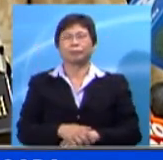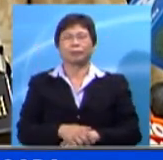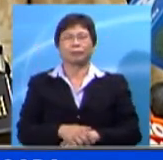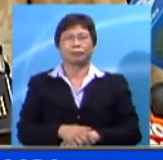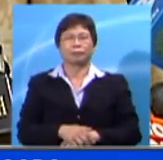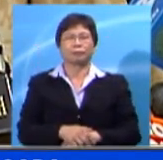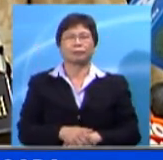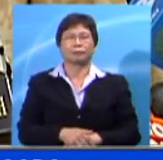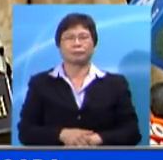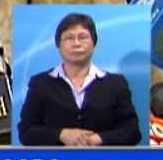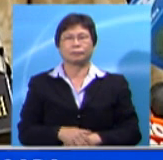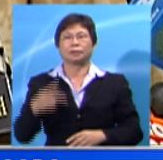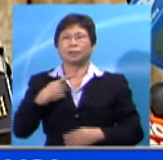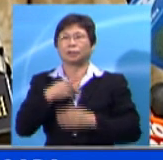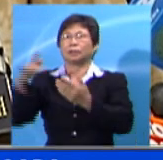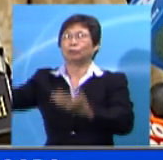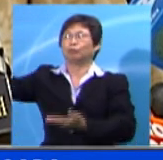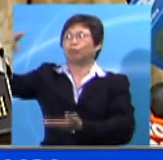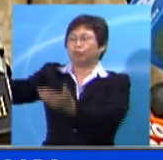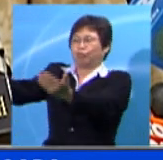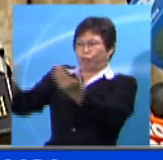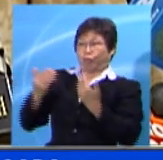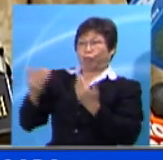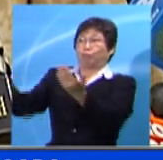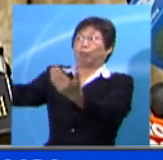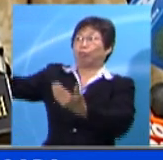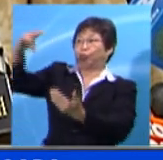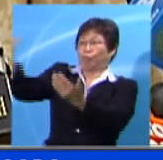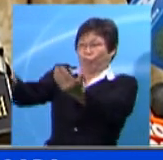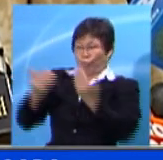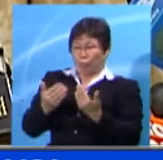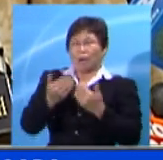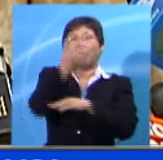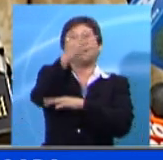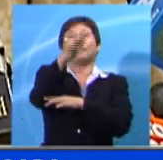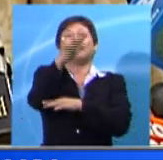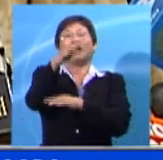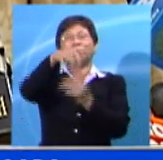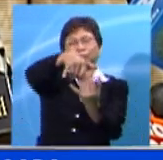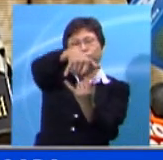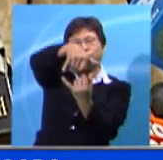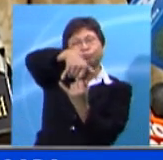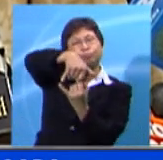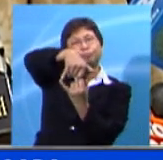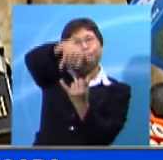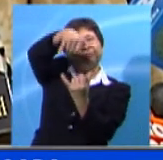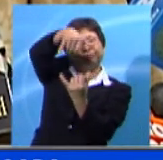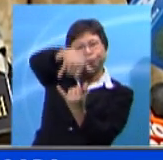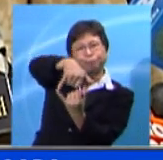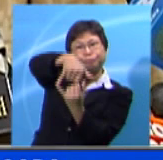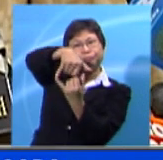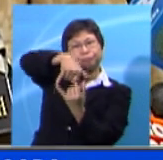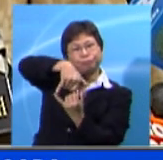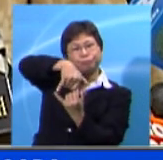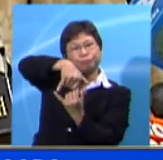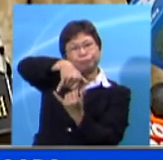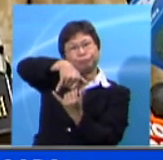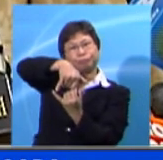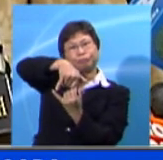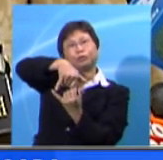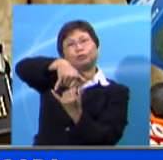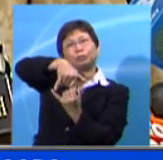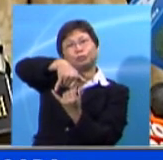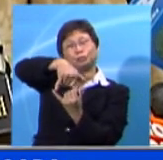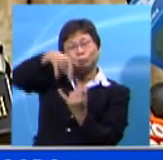membawa pulang seramai 15 jenazah yang telah